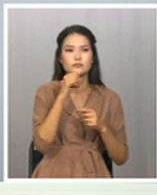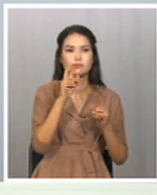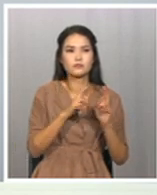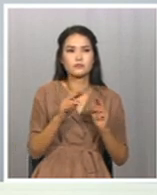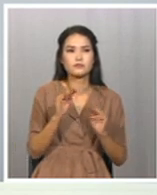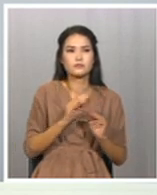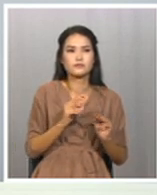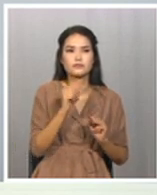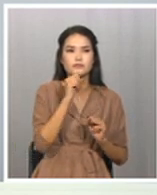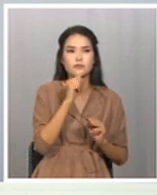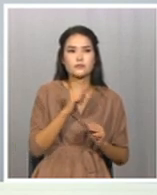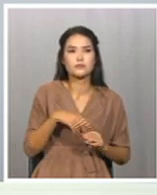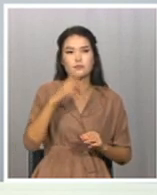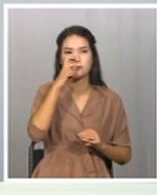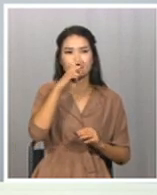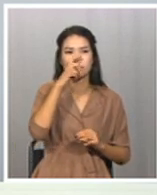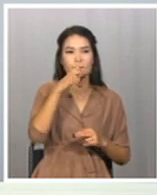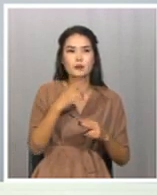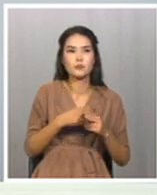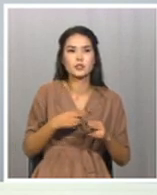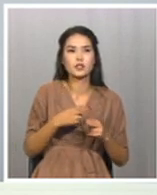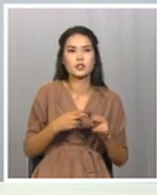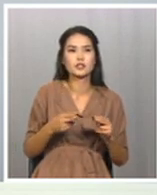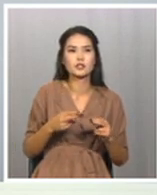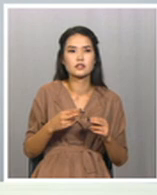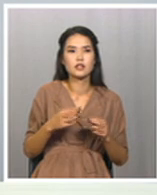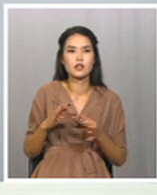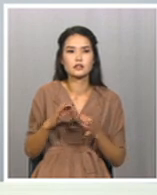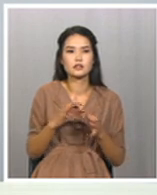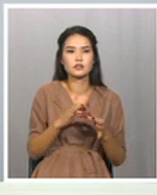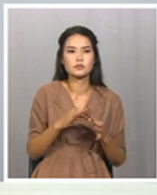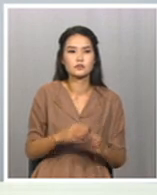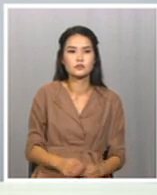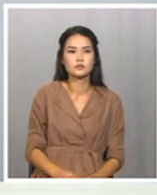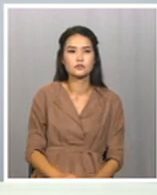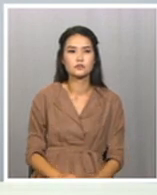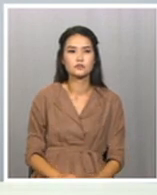көрейік қышқылдардың металдармен әрекеттесуін.